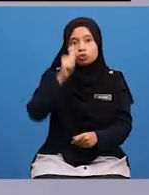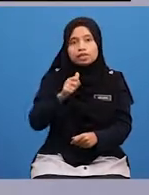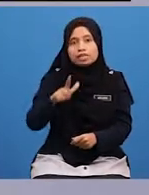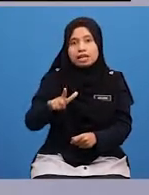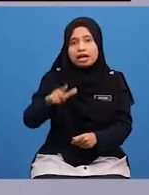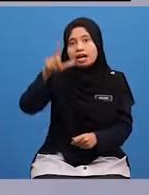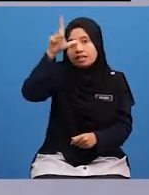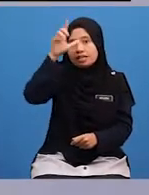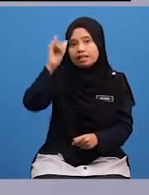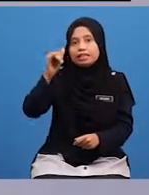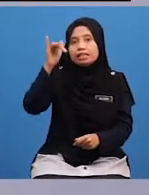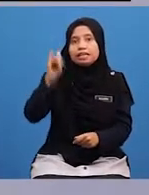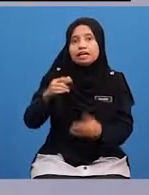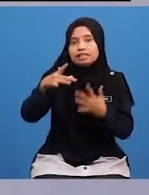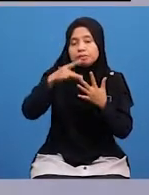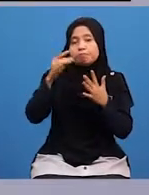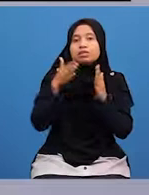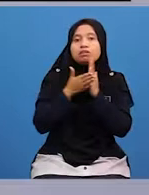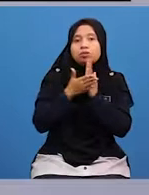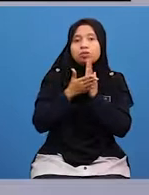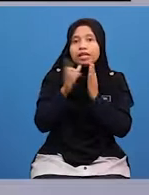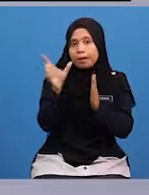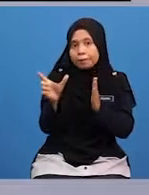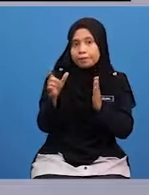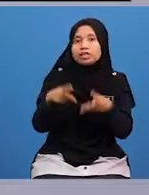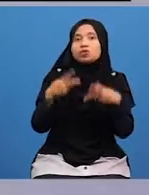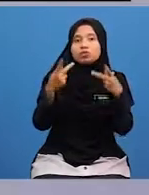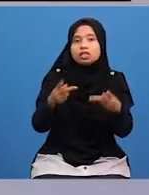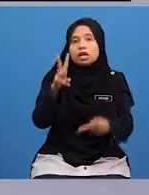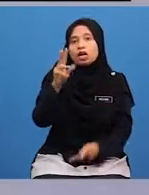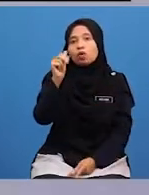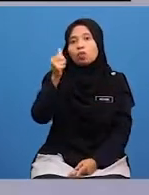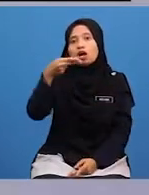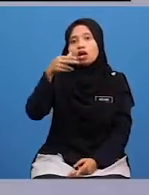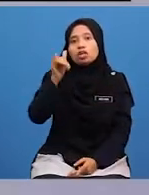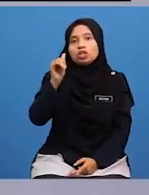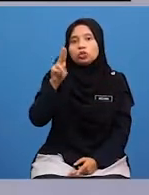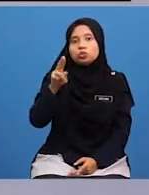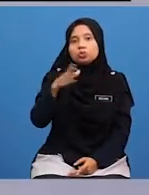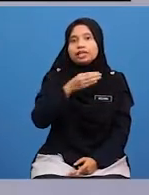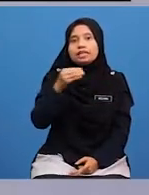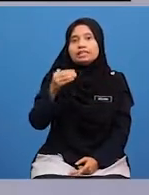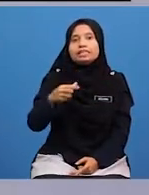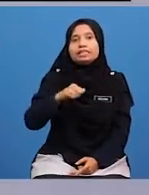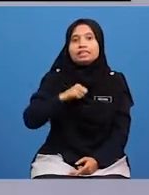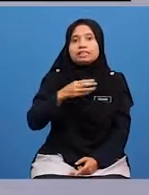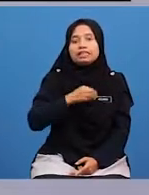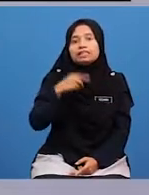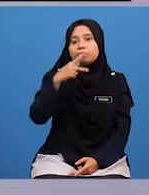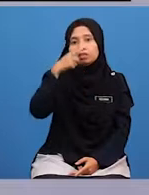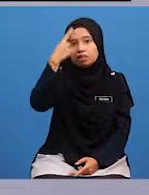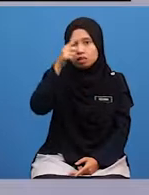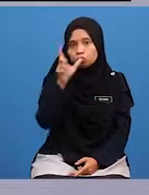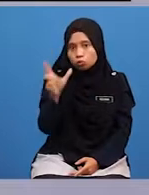lelaki yang dipilih oleh, dikurniakan wahyu untuk dirinya dan diperintahkan untuk